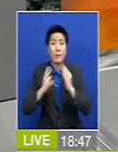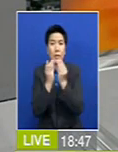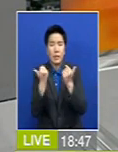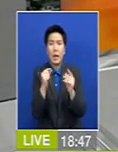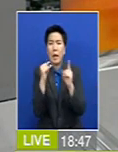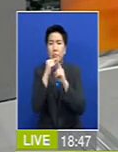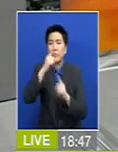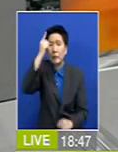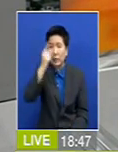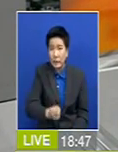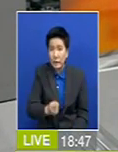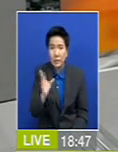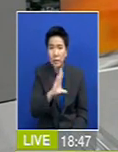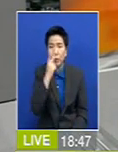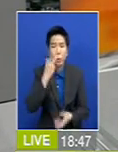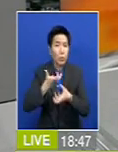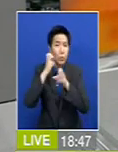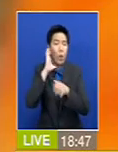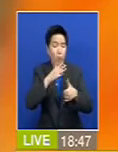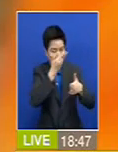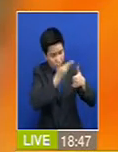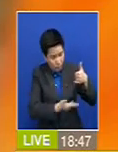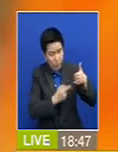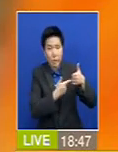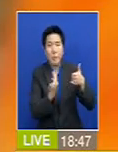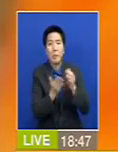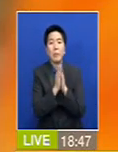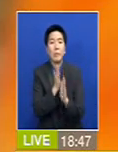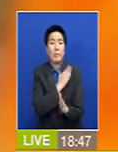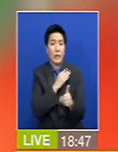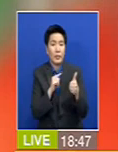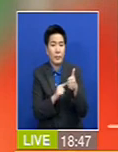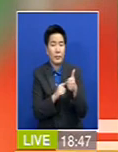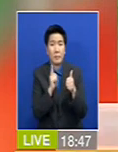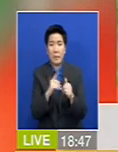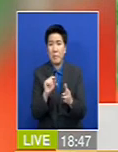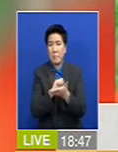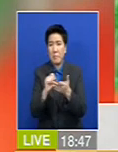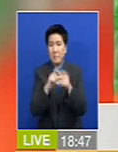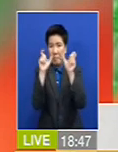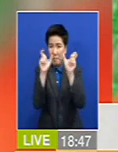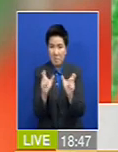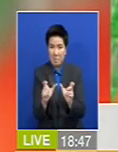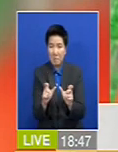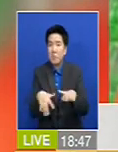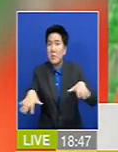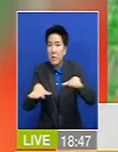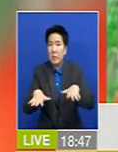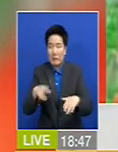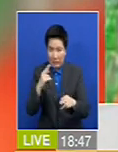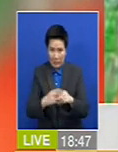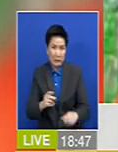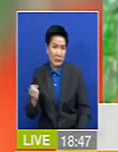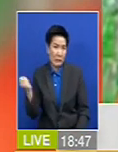ออกมานั้นจะเป็นจริงหรือไม่ต้องย้อนกลับไปดูประวัติของท่านค่ะจริงๆแล้วพระสัญลักษณ์นะคะไม่ใช่นักแต่งเพลงไก่กาคุณผู้ชมแต่ว่าในวั